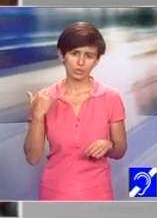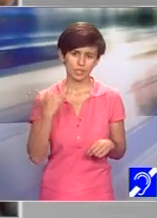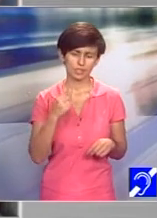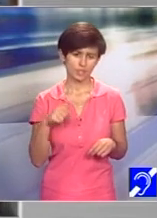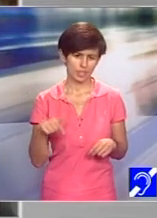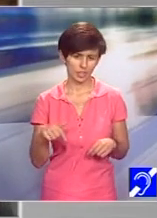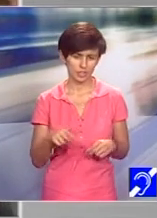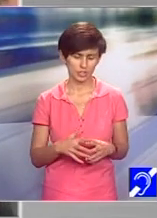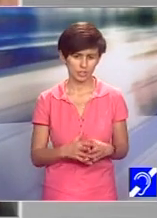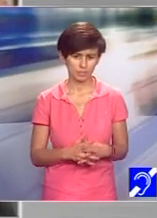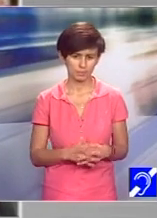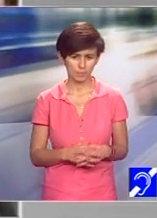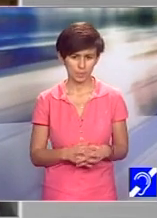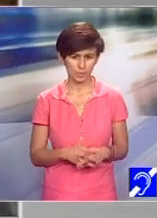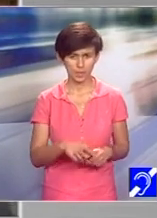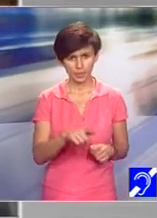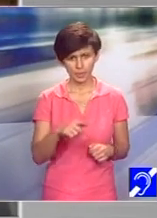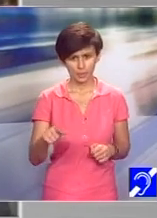altfel, dumneavoastră aveți aici